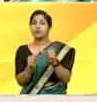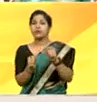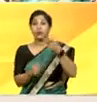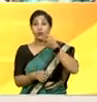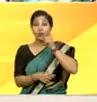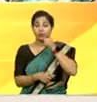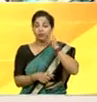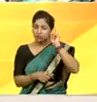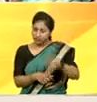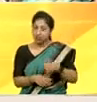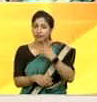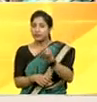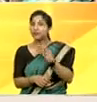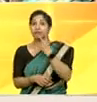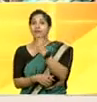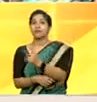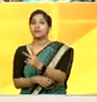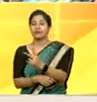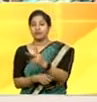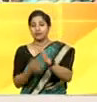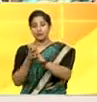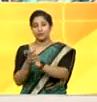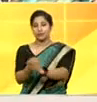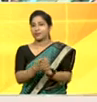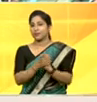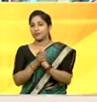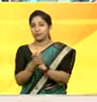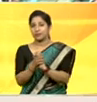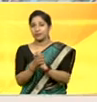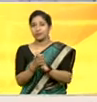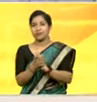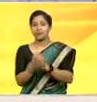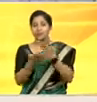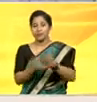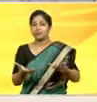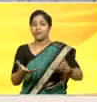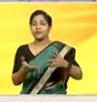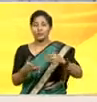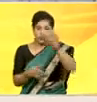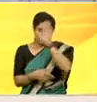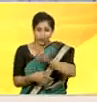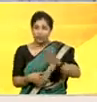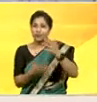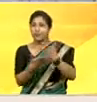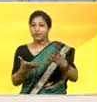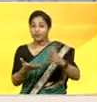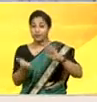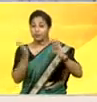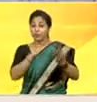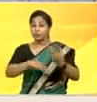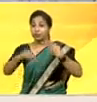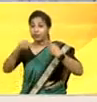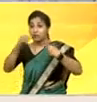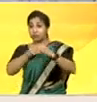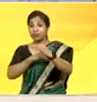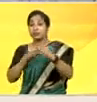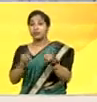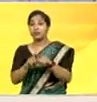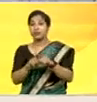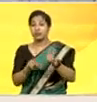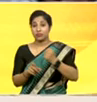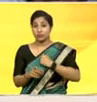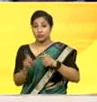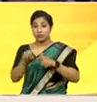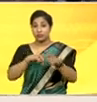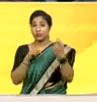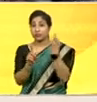का आनंद जरूर लें। साथियों, लोकल प्रोडक्ट को ग्लोबल बनाने में हमारे